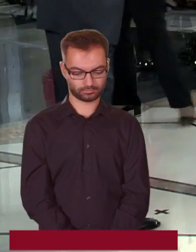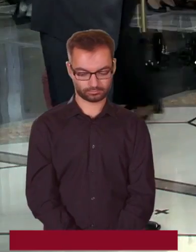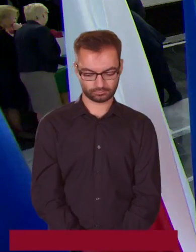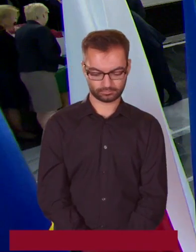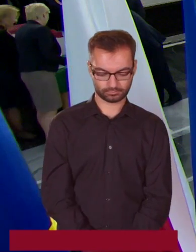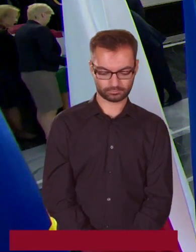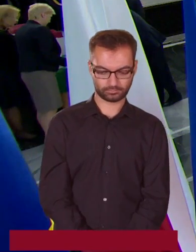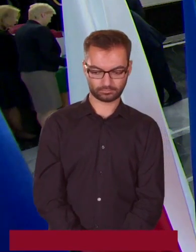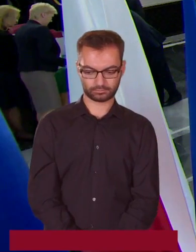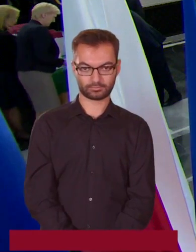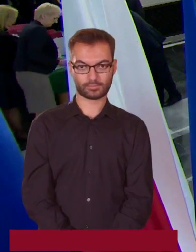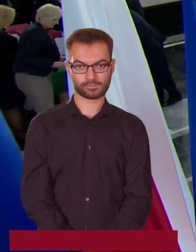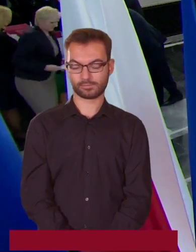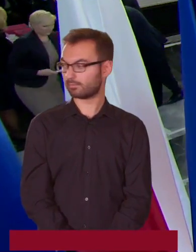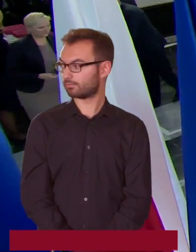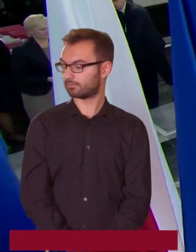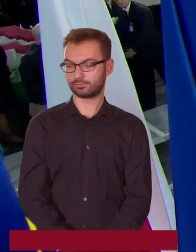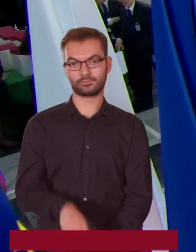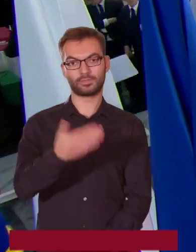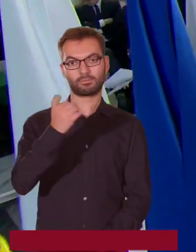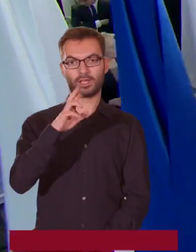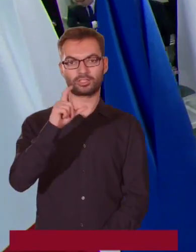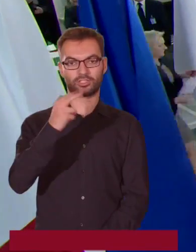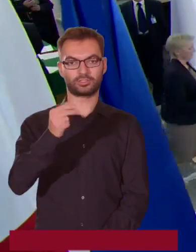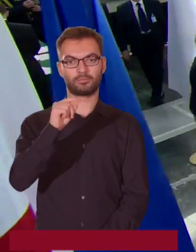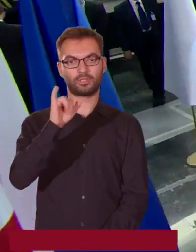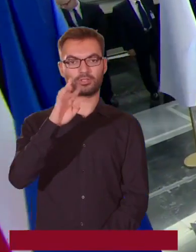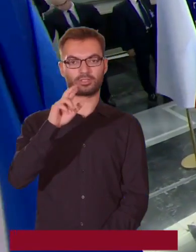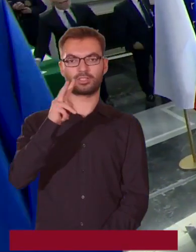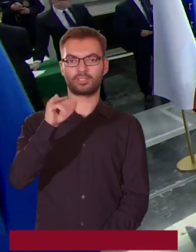poproszę pana Marcina Piotra Kierwińskiego.